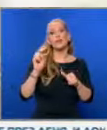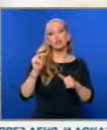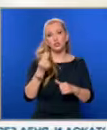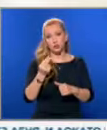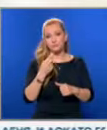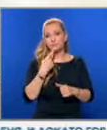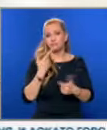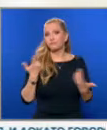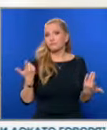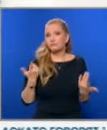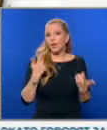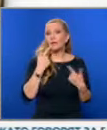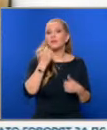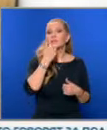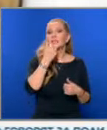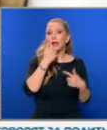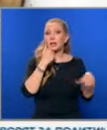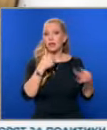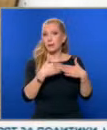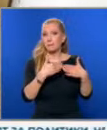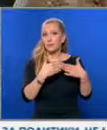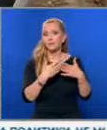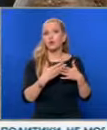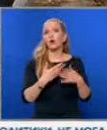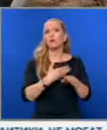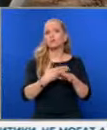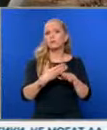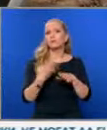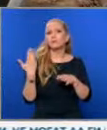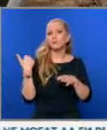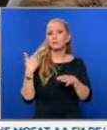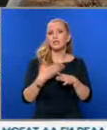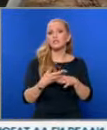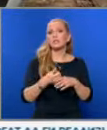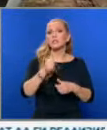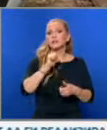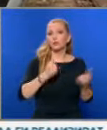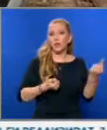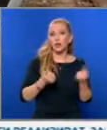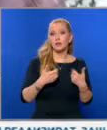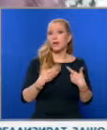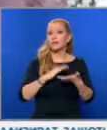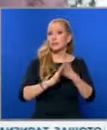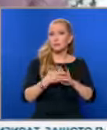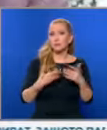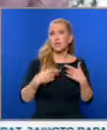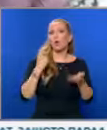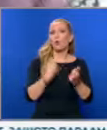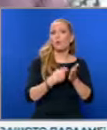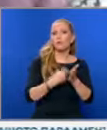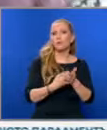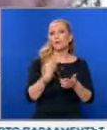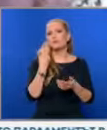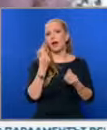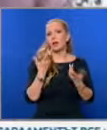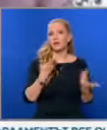знае. А в селата Дъбрава и Прелом от месеци са на водоноски. Ами как се справяме? Купуваме вода по 2 и нещо